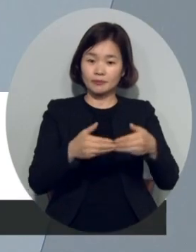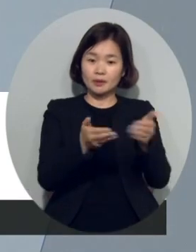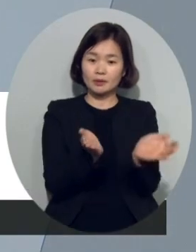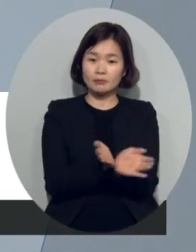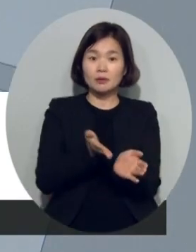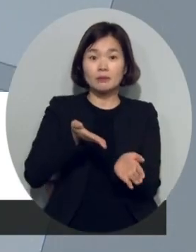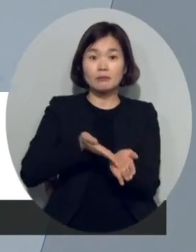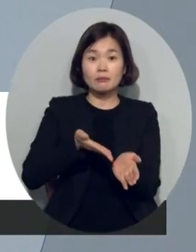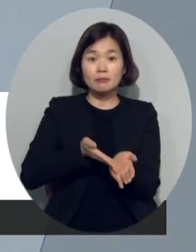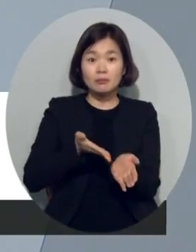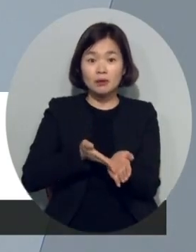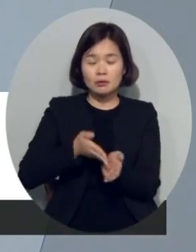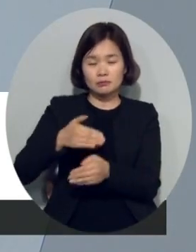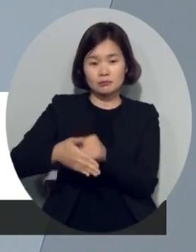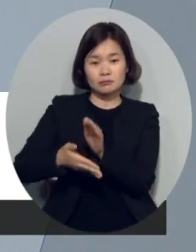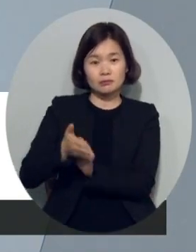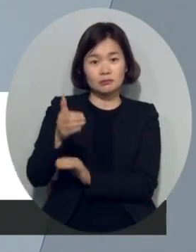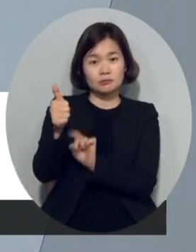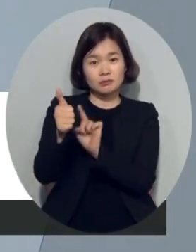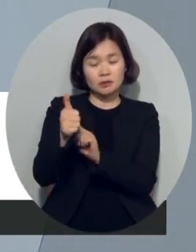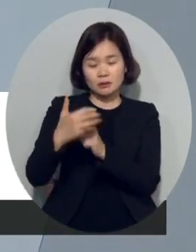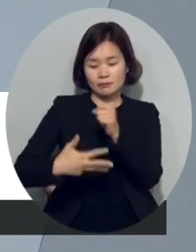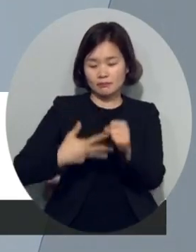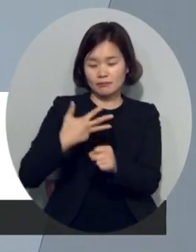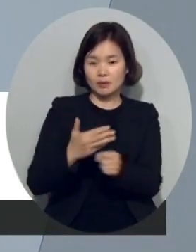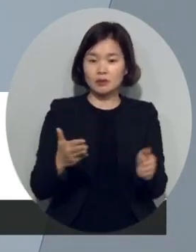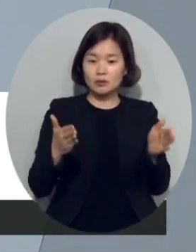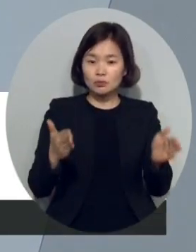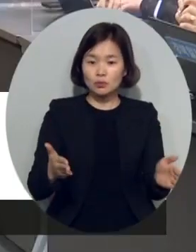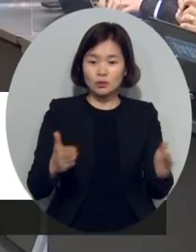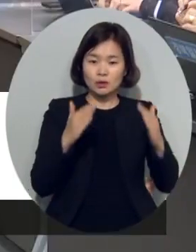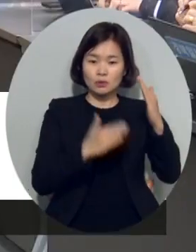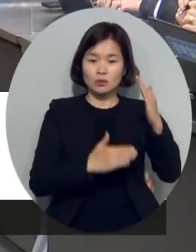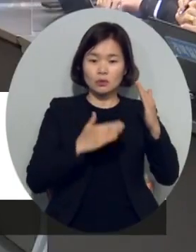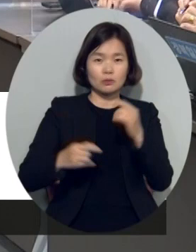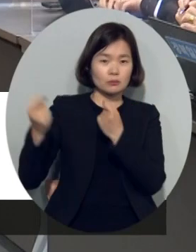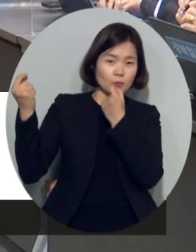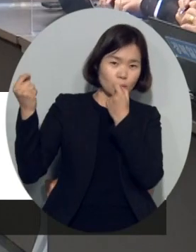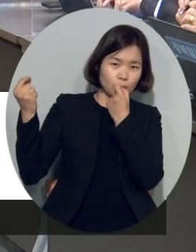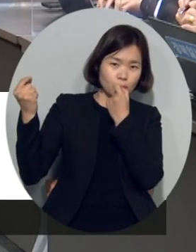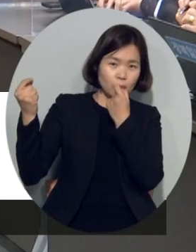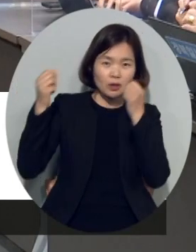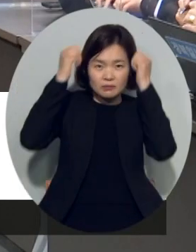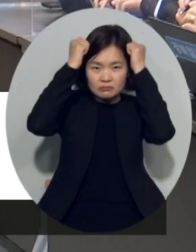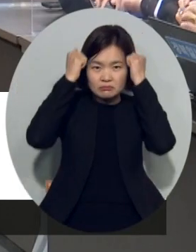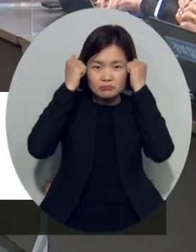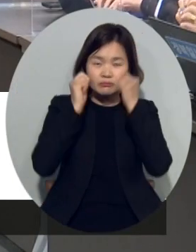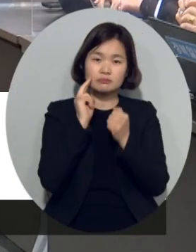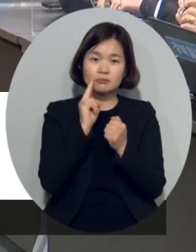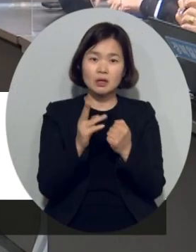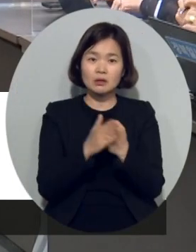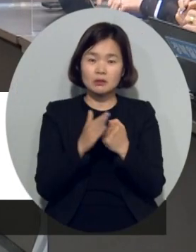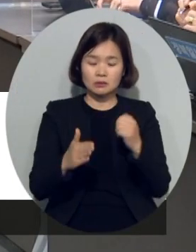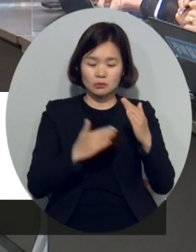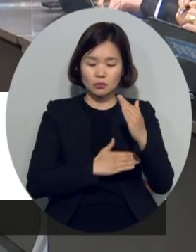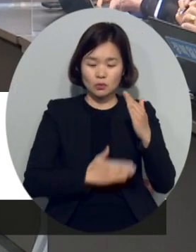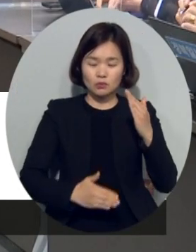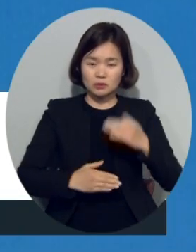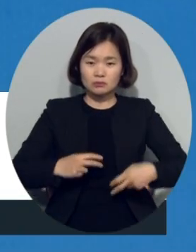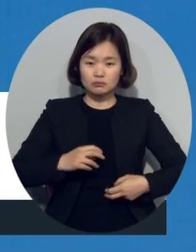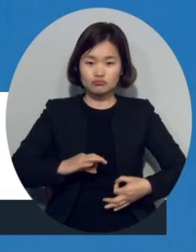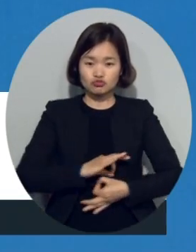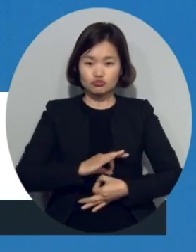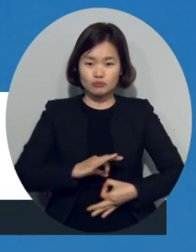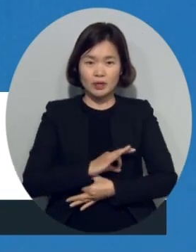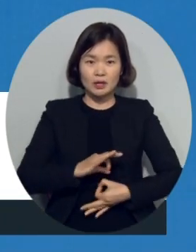내고 권 시장이 지난 8년간 뿌리깊은 관료 주위에서 벗어나지 못했고 공직 부패의 단오 하지 못했다